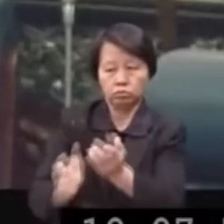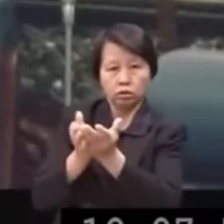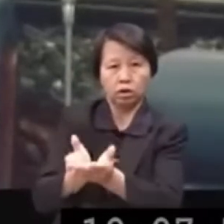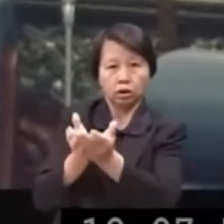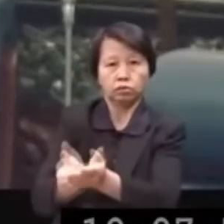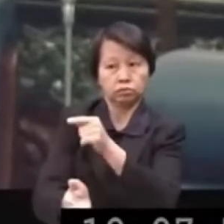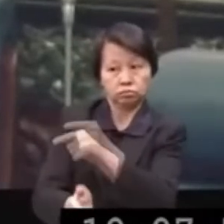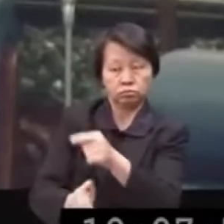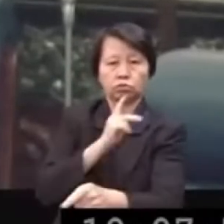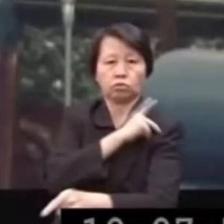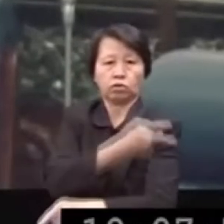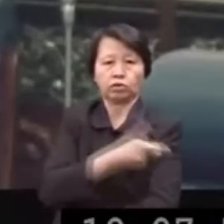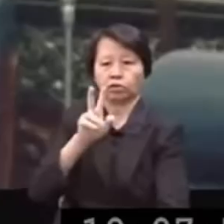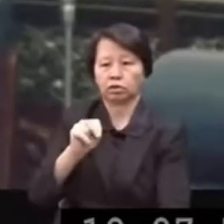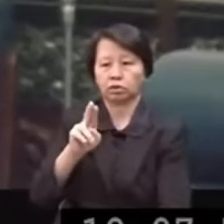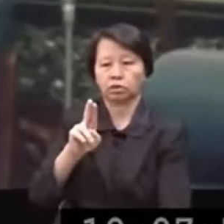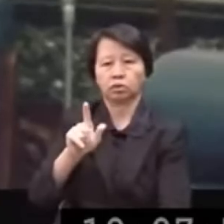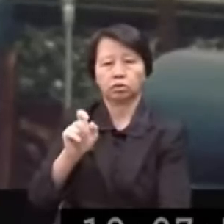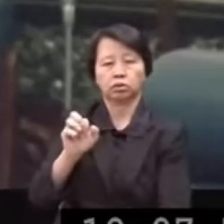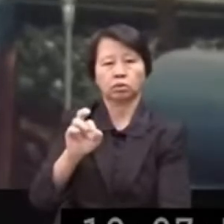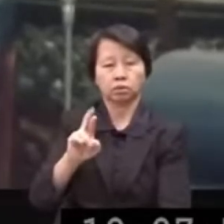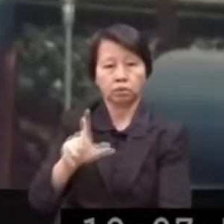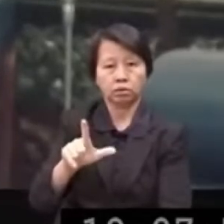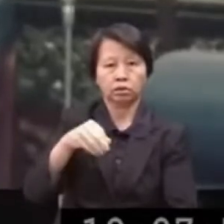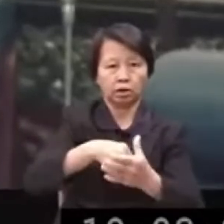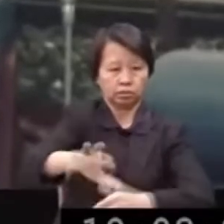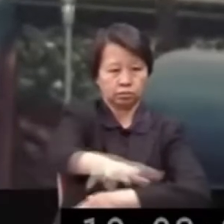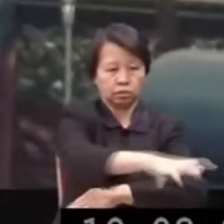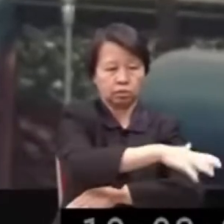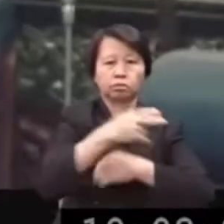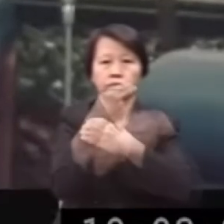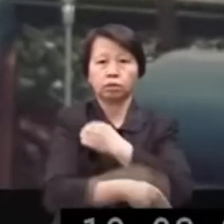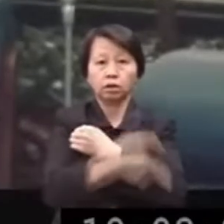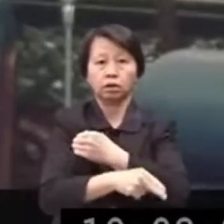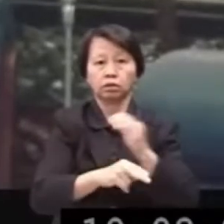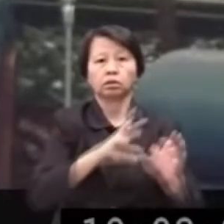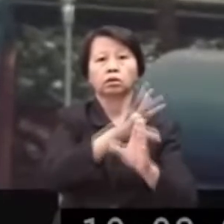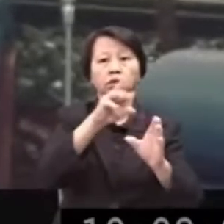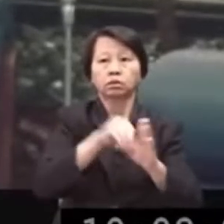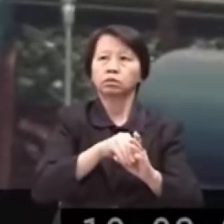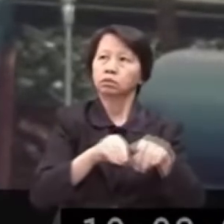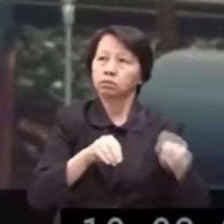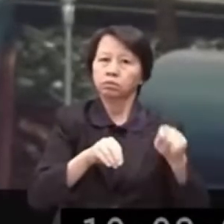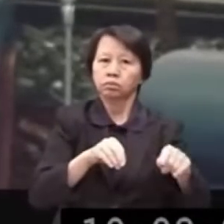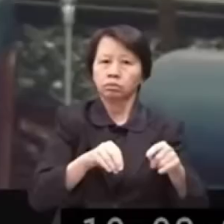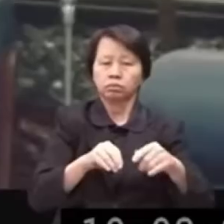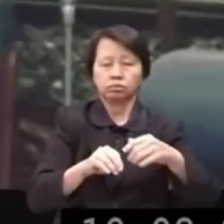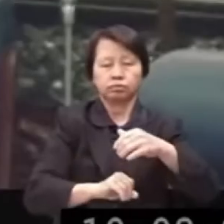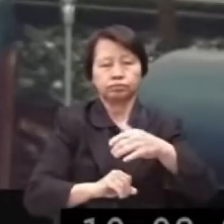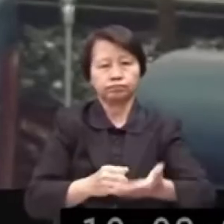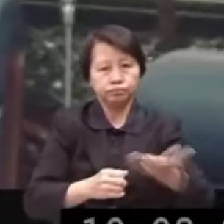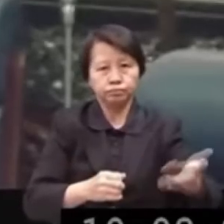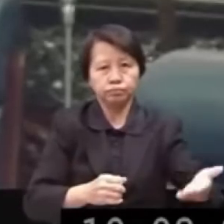selam berkuasa nuklir di dalam perairan negara ini termasuklah instrumen-instrumen di bawah